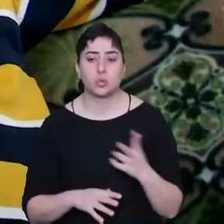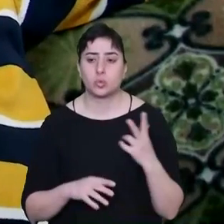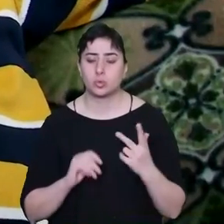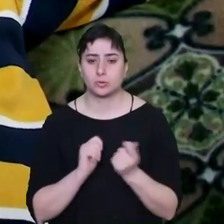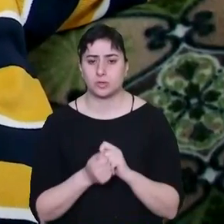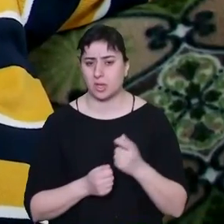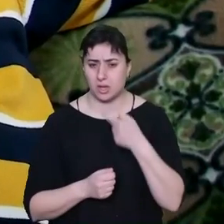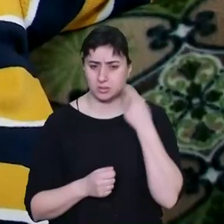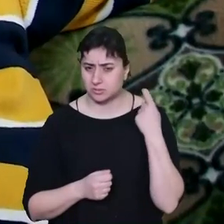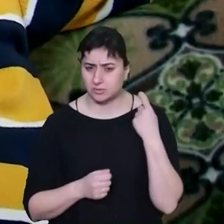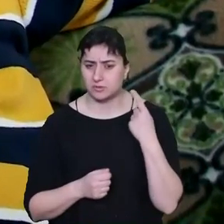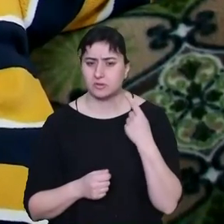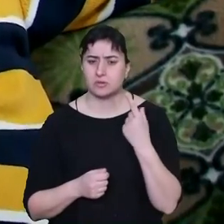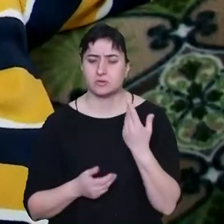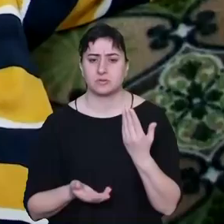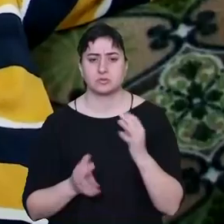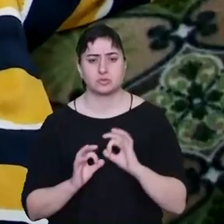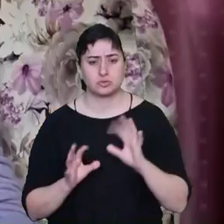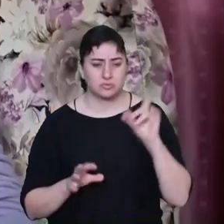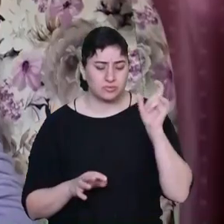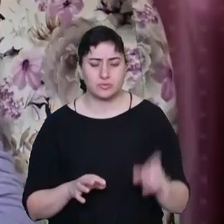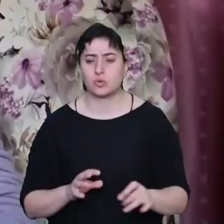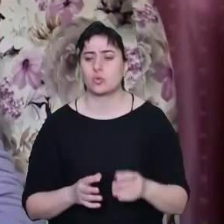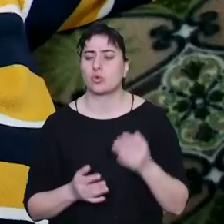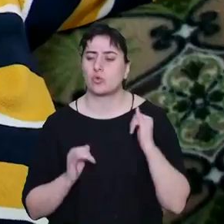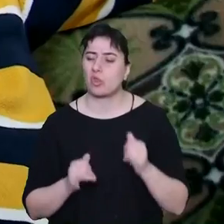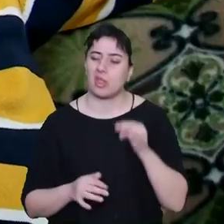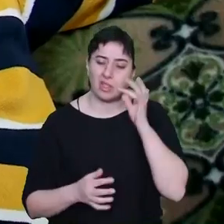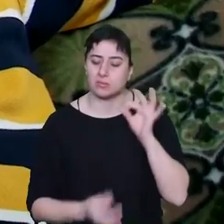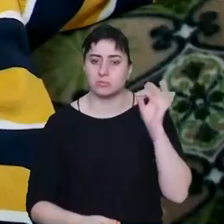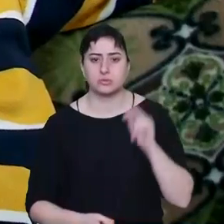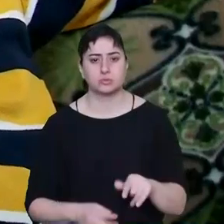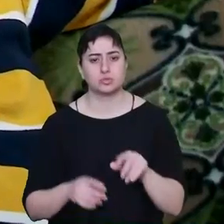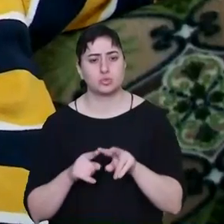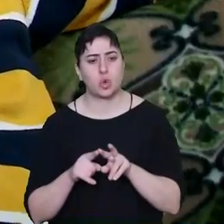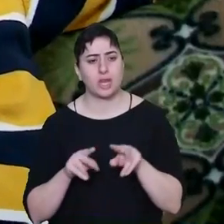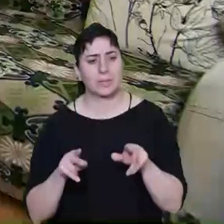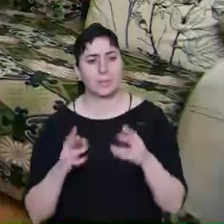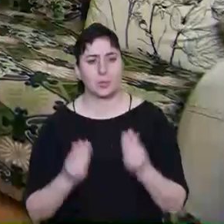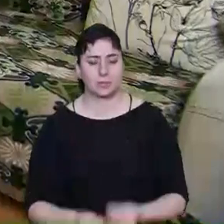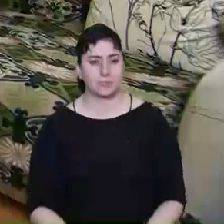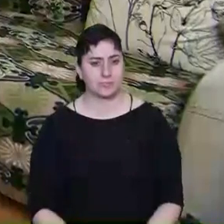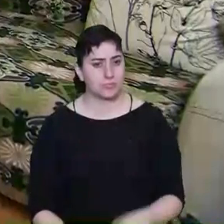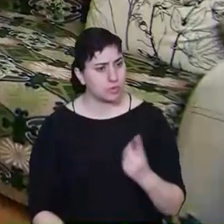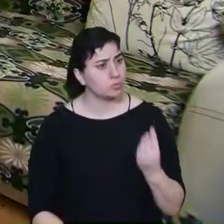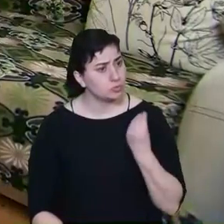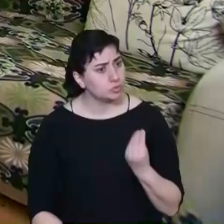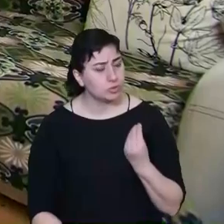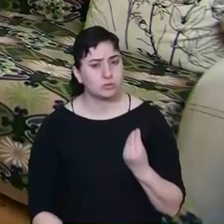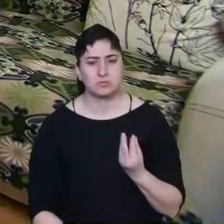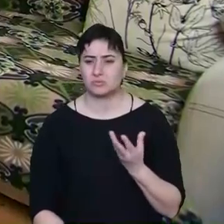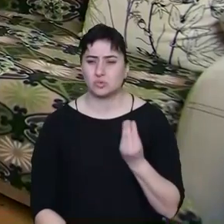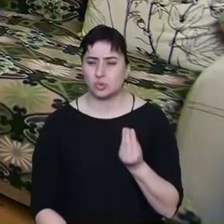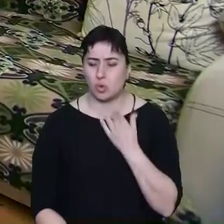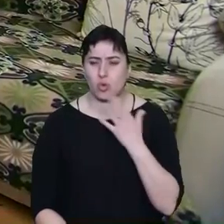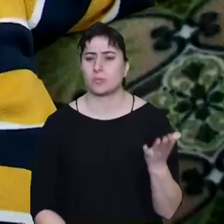Zarp eskiden fıstık gibi karaktersiz bir adamdı. Gitti girdi Nurhan'a çekti ya. Abi bu çok güzel bir şey. Neresi